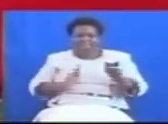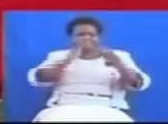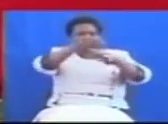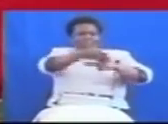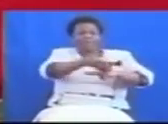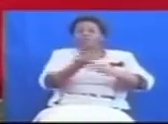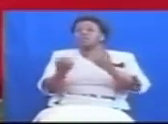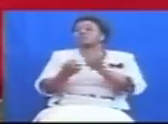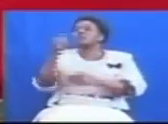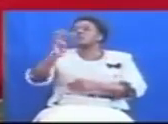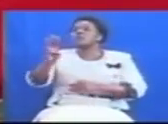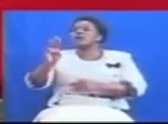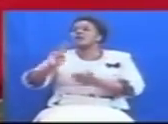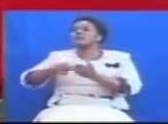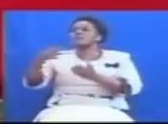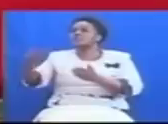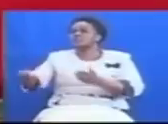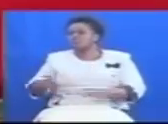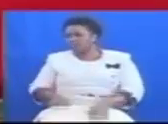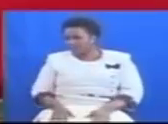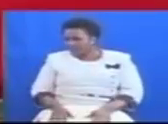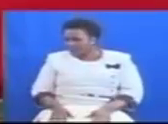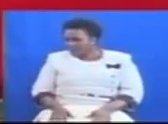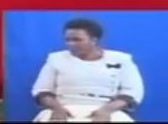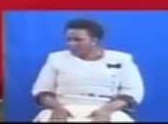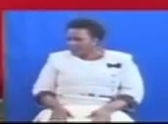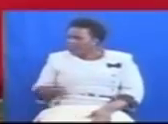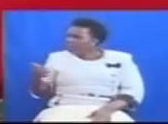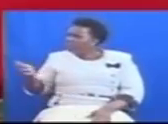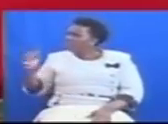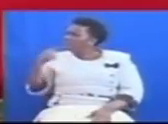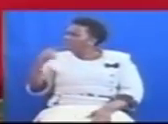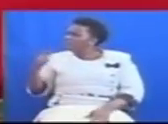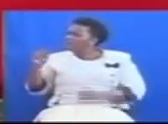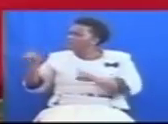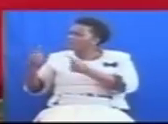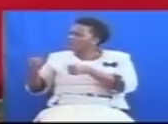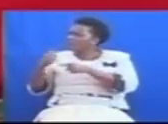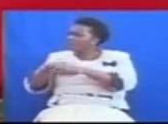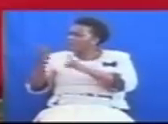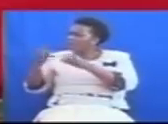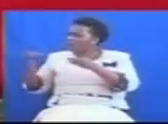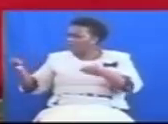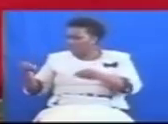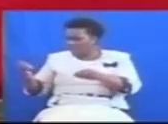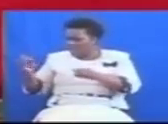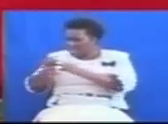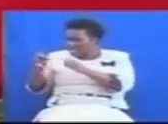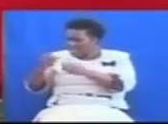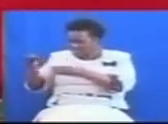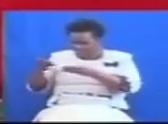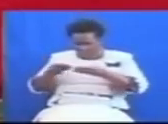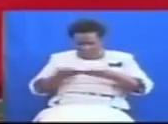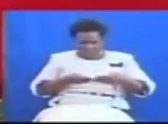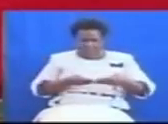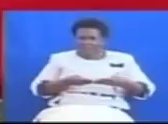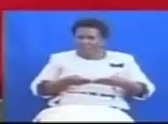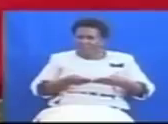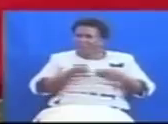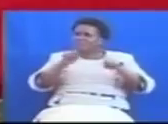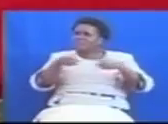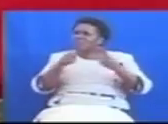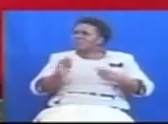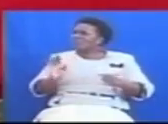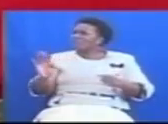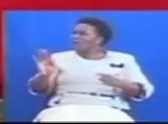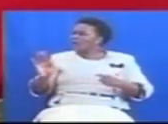inakuwa imeshindwa. Mheshimiwa amezungumza ni migogoro ya muda mrefu, lakini katika ile migogoro ambayo tuko nayo, mgogoro anaotaja hatuko nao.